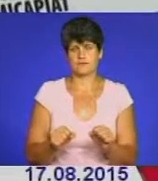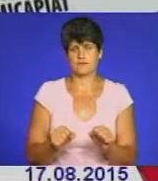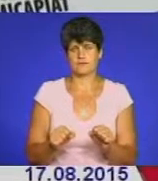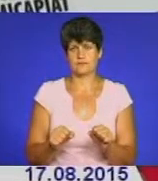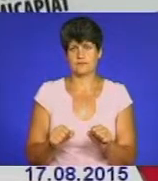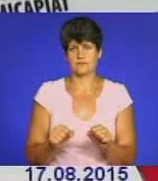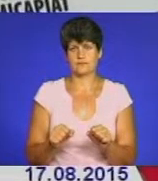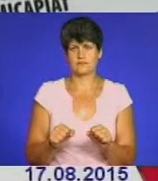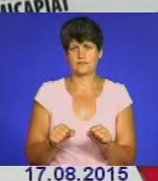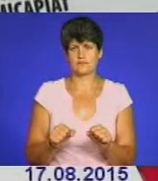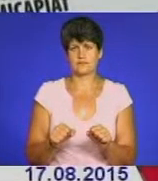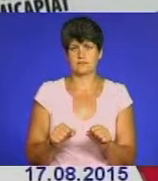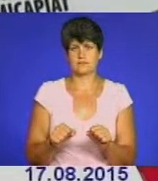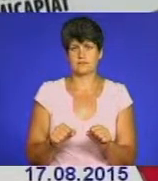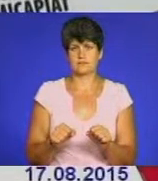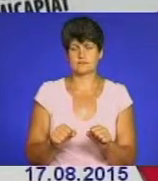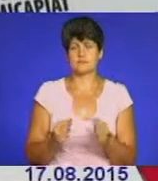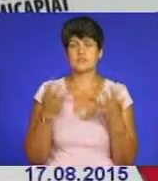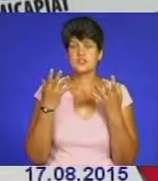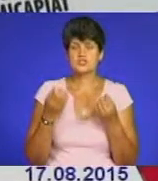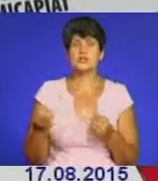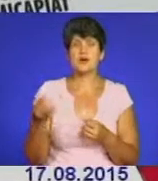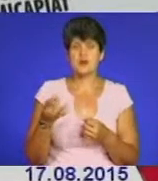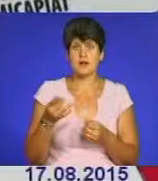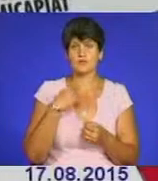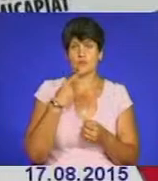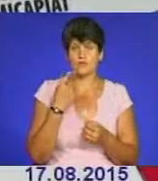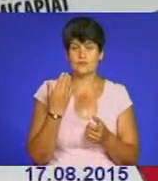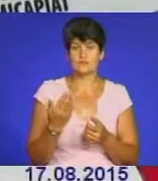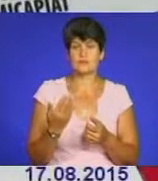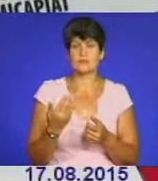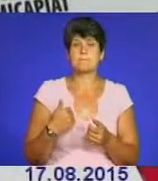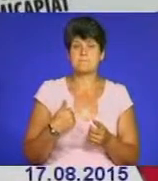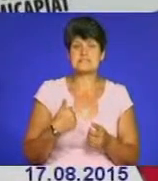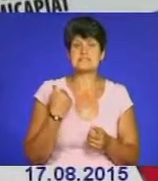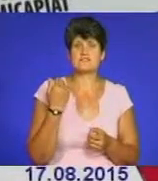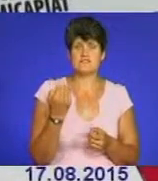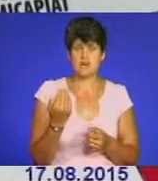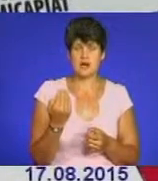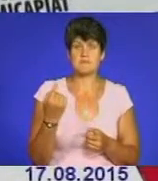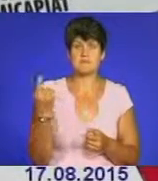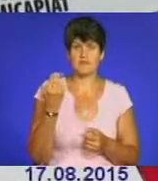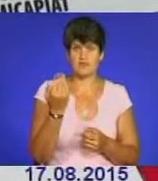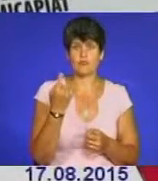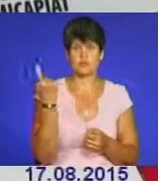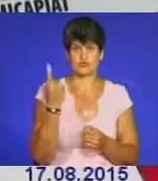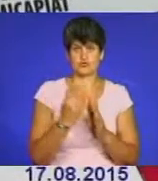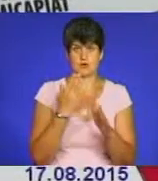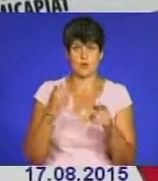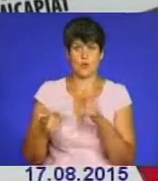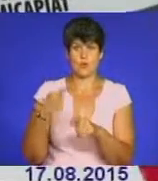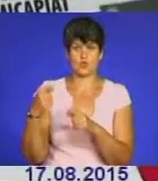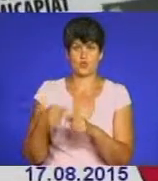силах, чи то в структурі медичній, чи то в інших силових структурах, чи то